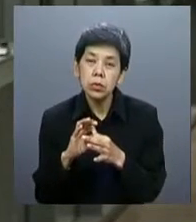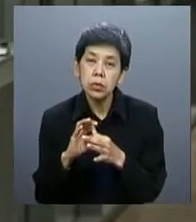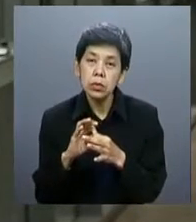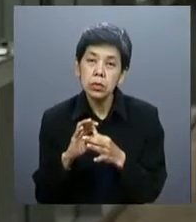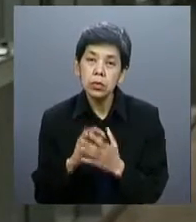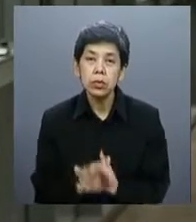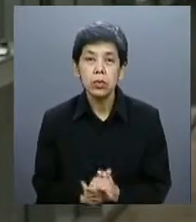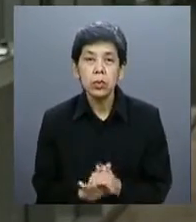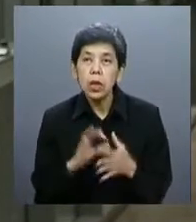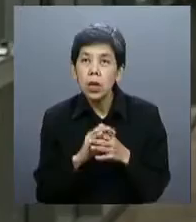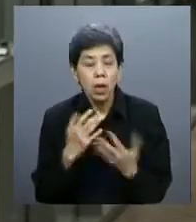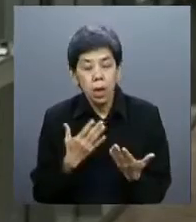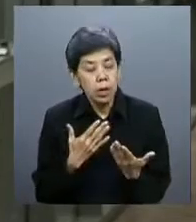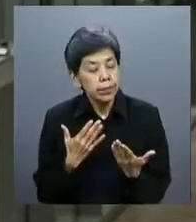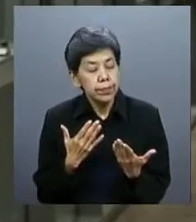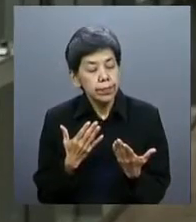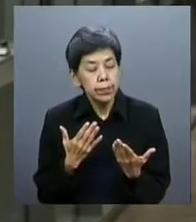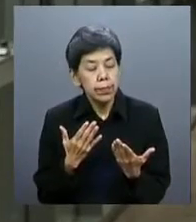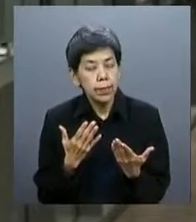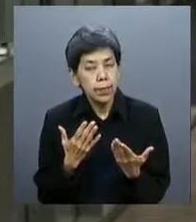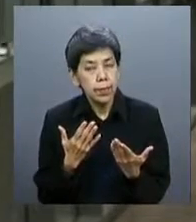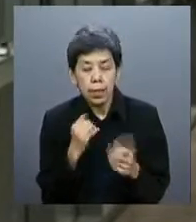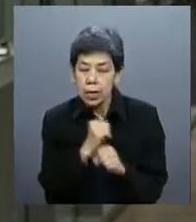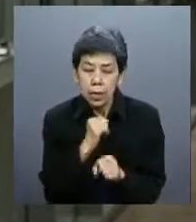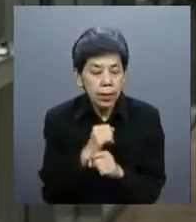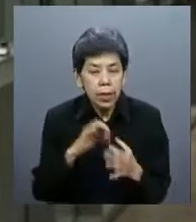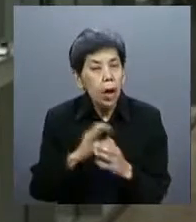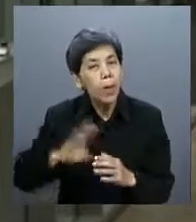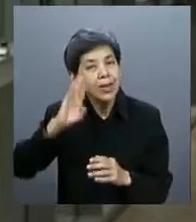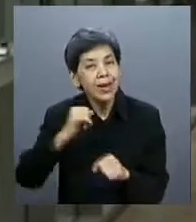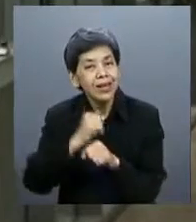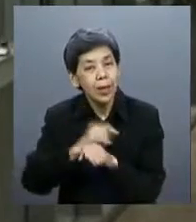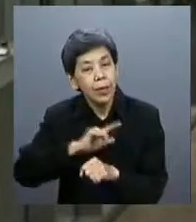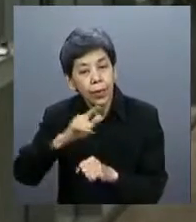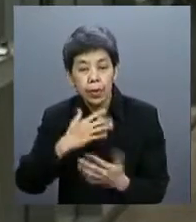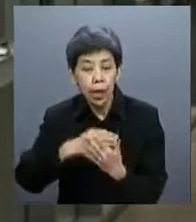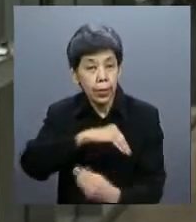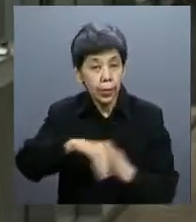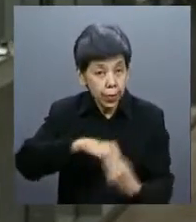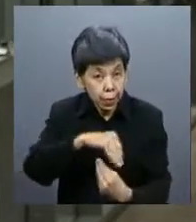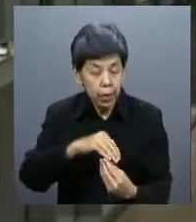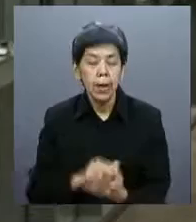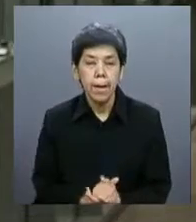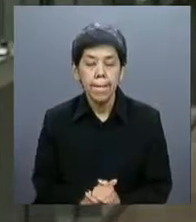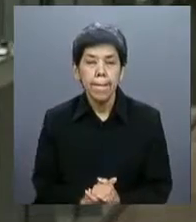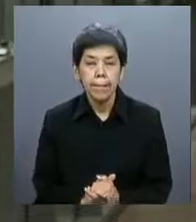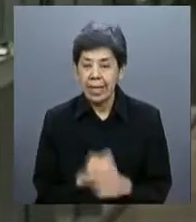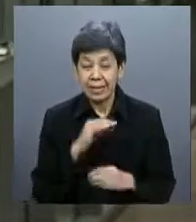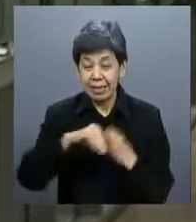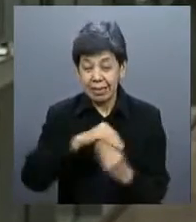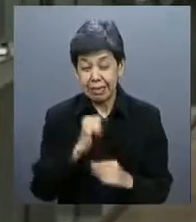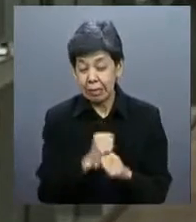หรืออะไรนะการทำธุรกิจเรื่องผลกำไรเรื่องอะไรเนี่ยมาอยู่เห